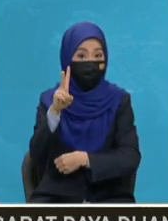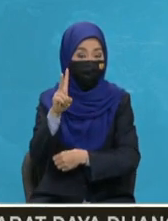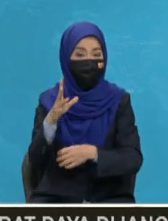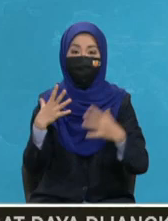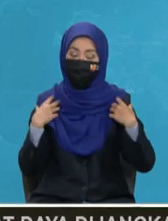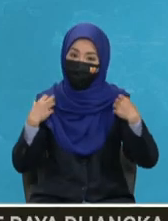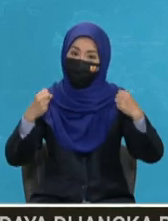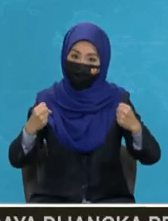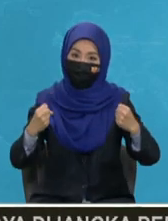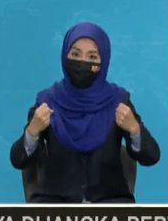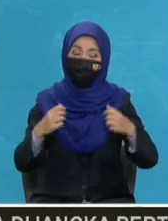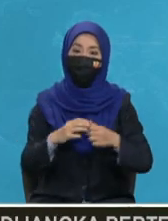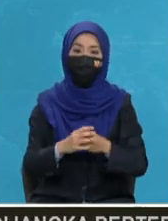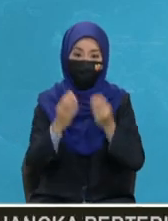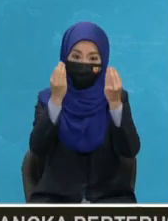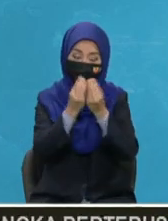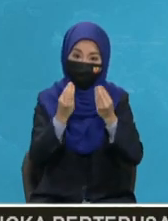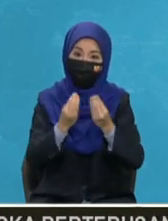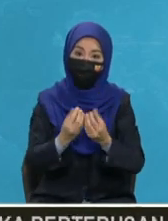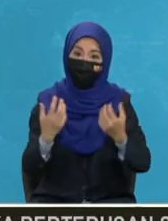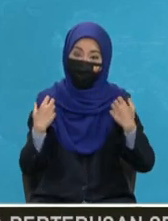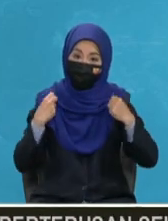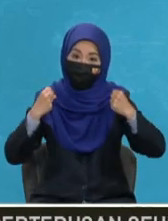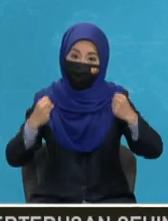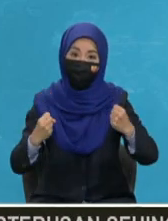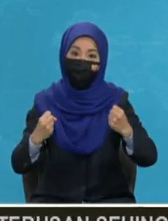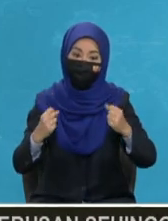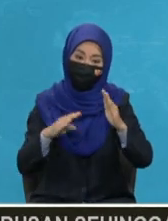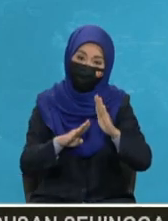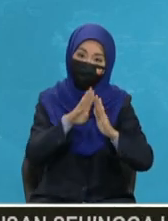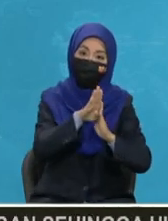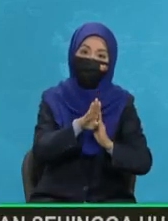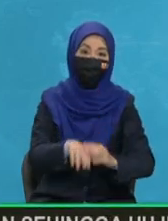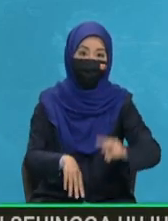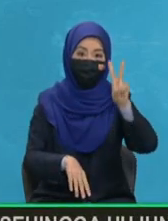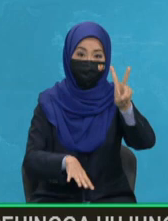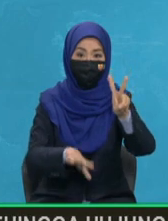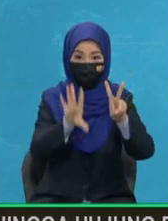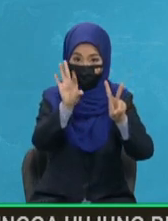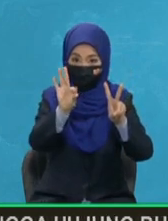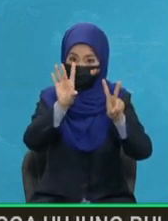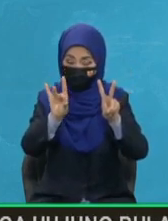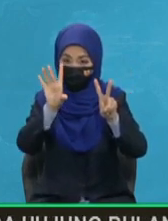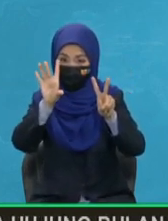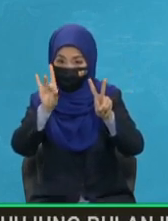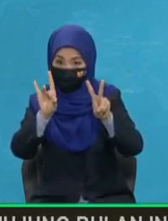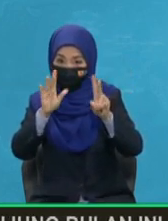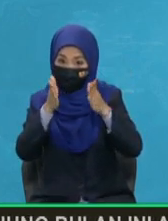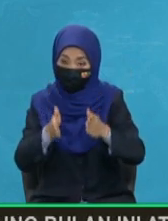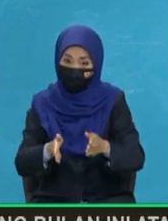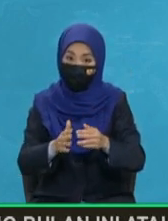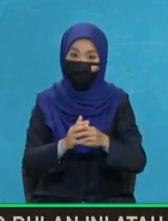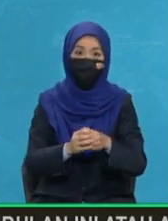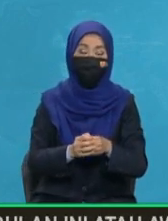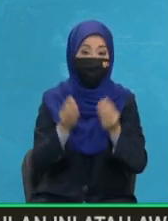sembuh oleh itu jumlah kios yang sebuah di negara Brunei Darussalam meningkat kepada sebanyak 2988 cash